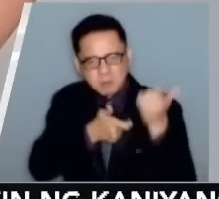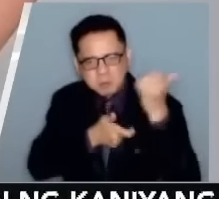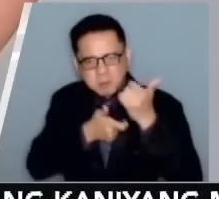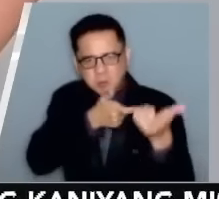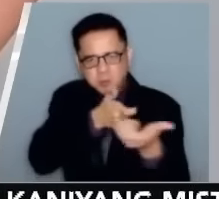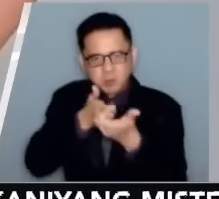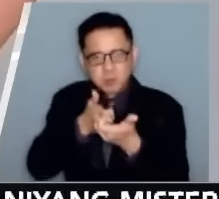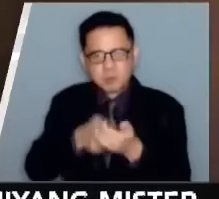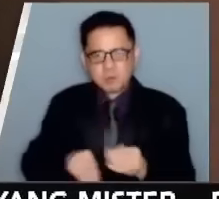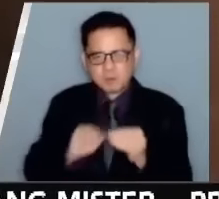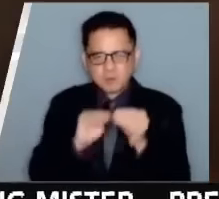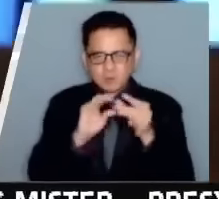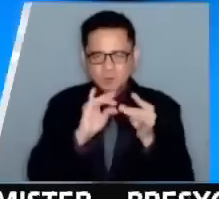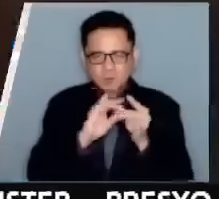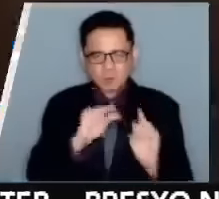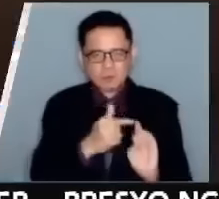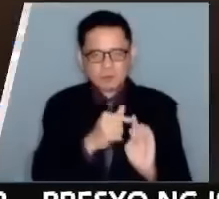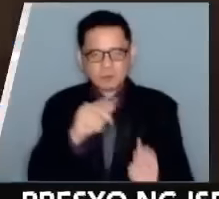TV